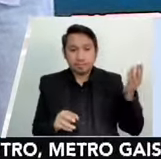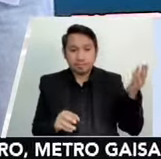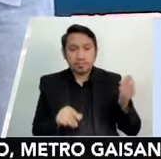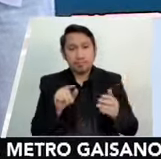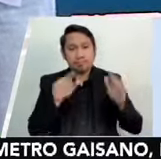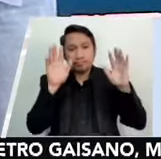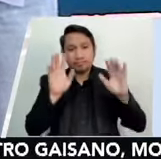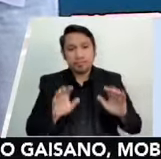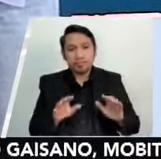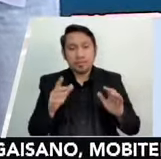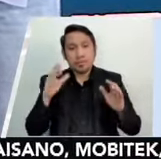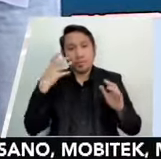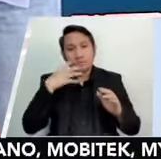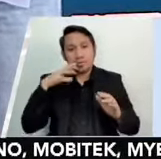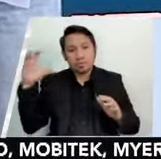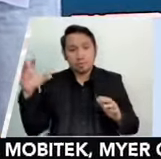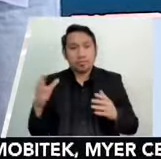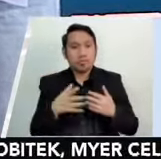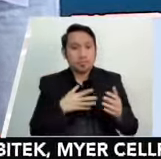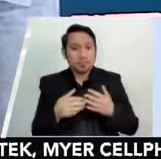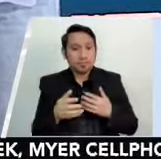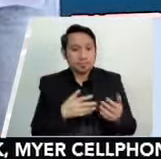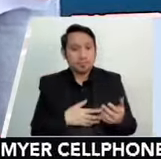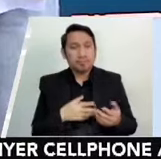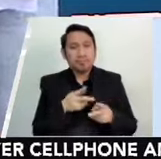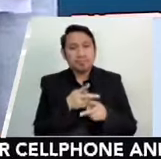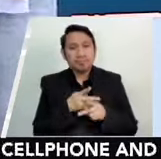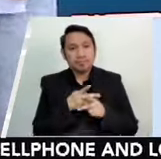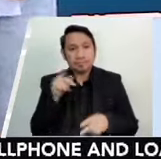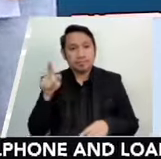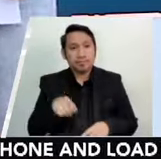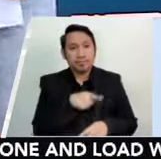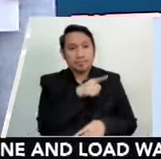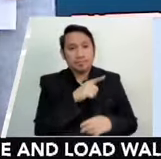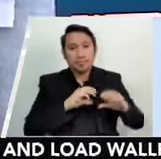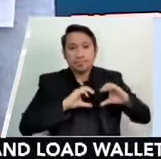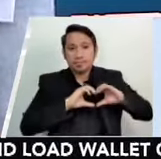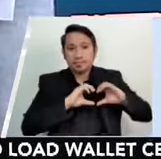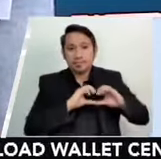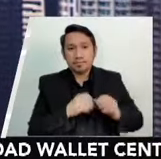you go. Para Mark sa Itage. Matapusok.